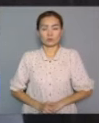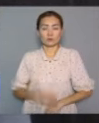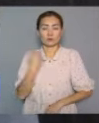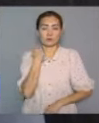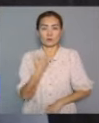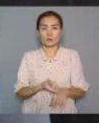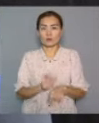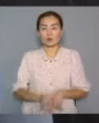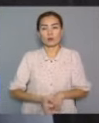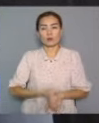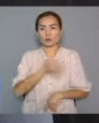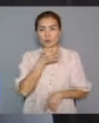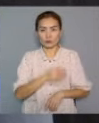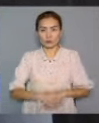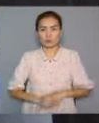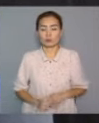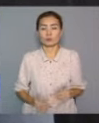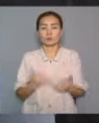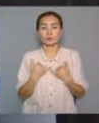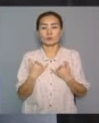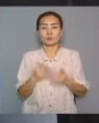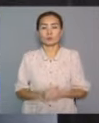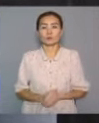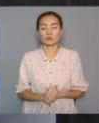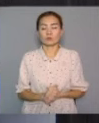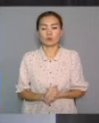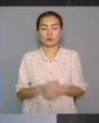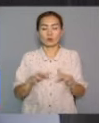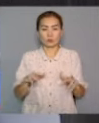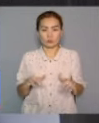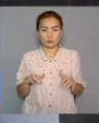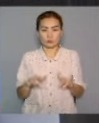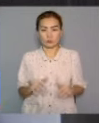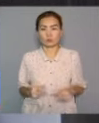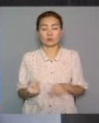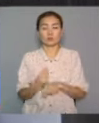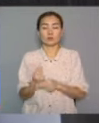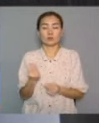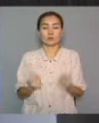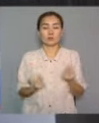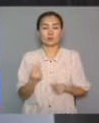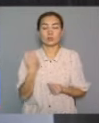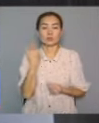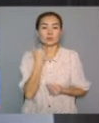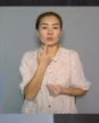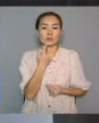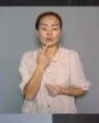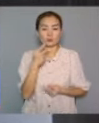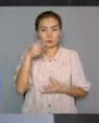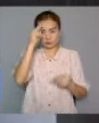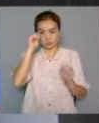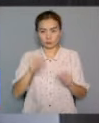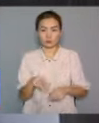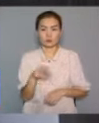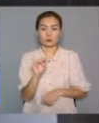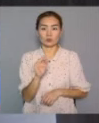ұнайды. Себебі ол жақта маған бәрімізді компьютерде ойын ойнатқызады, TikTok-қа